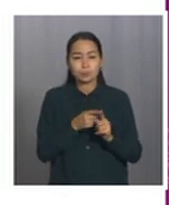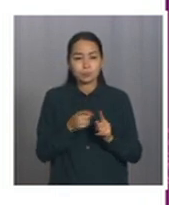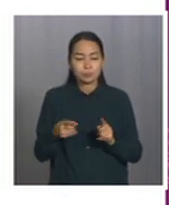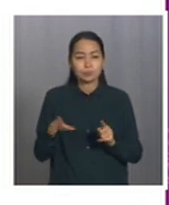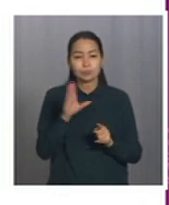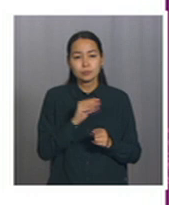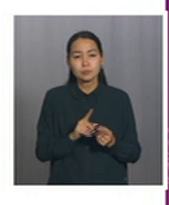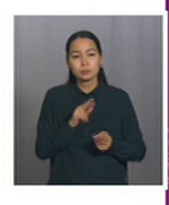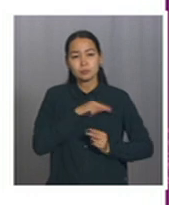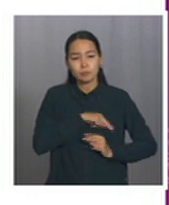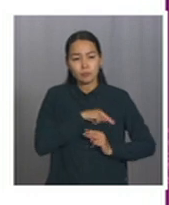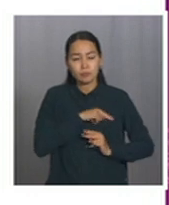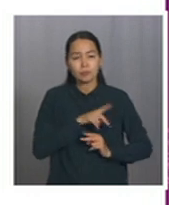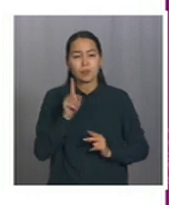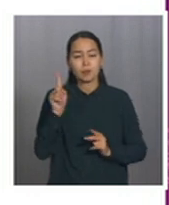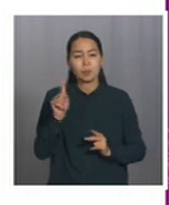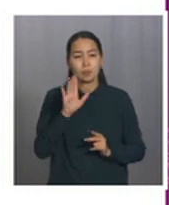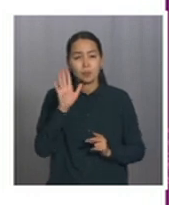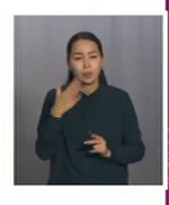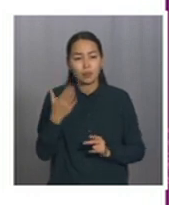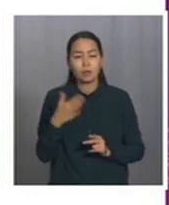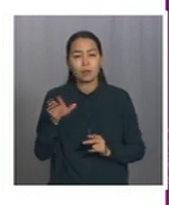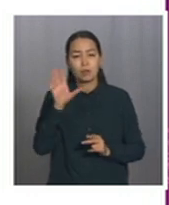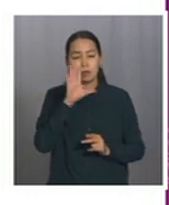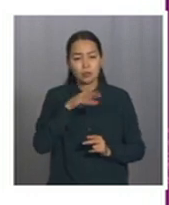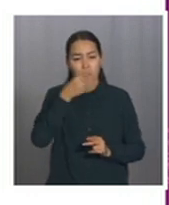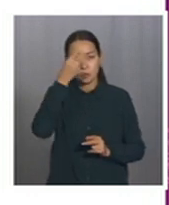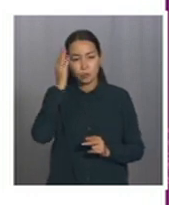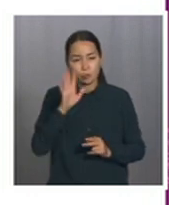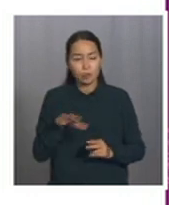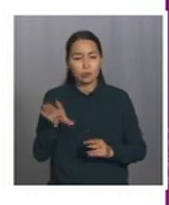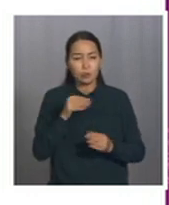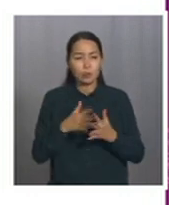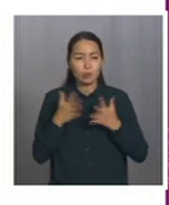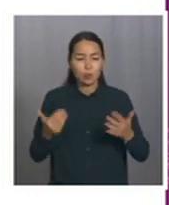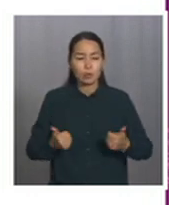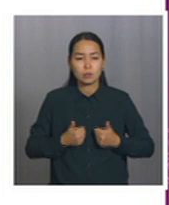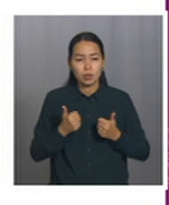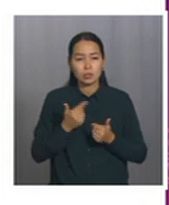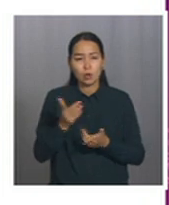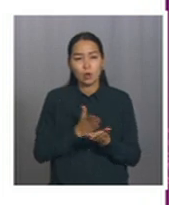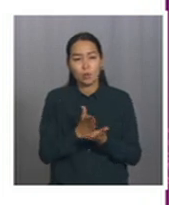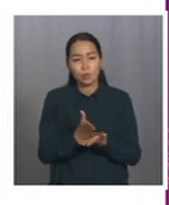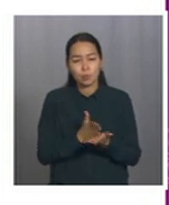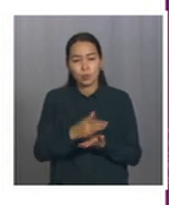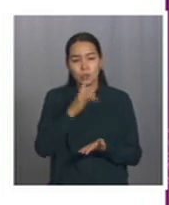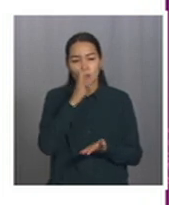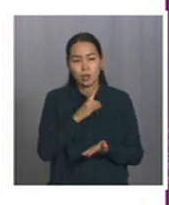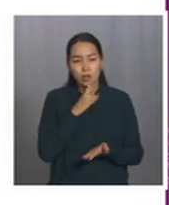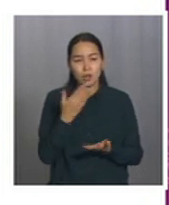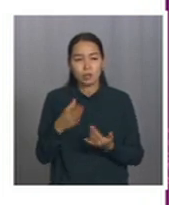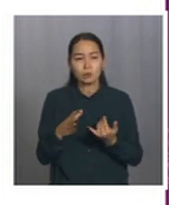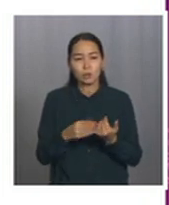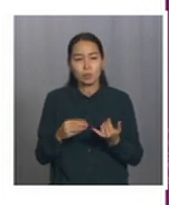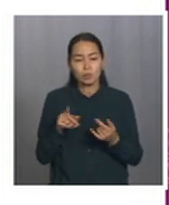етіп, мәңгі ескірмейтін ағыл-тегіл мол үлес қоса алған қайраткер Қазақ топырағында